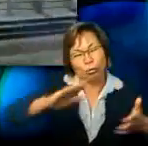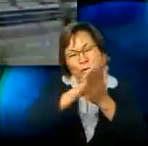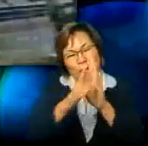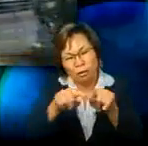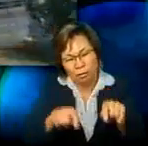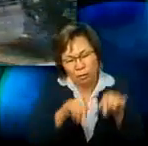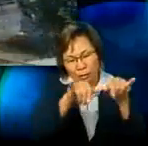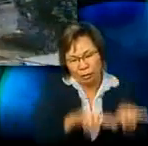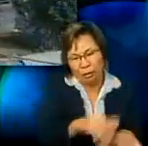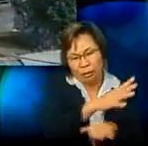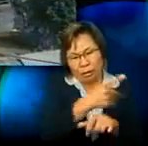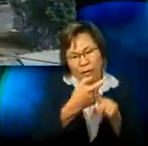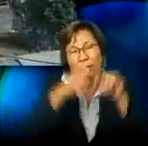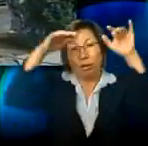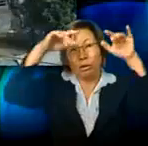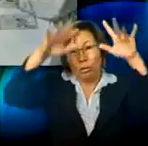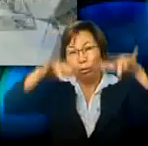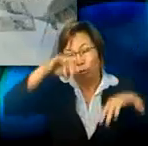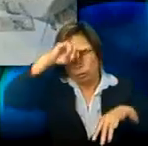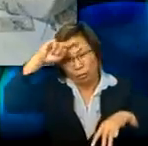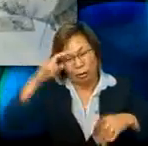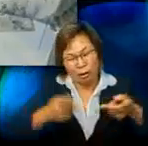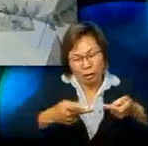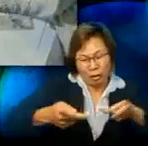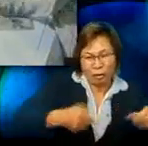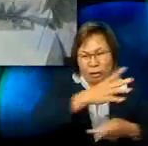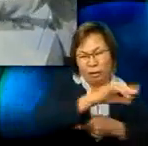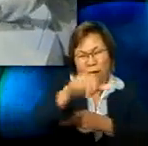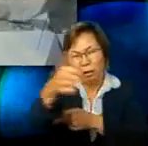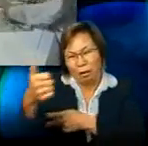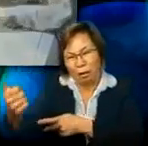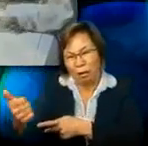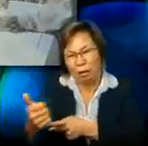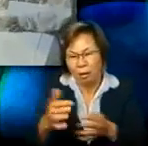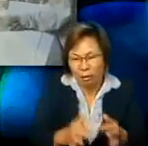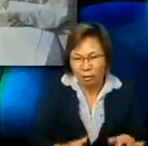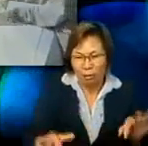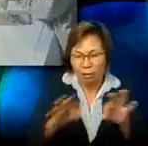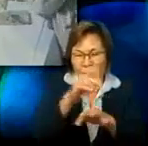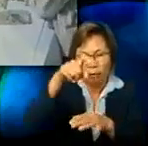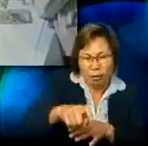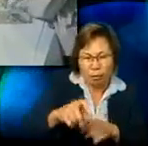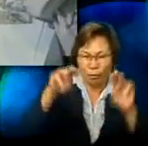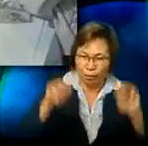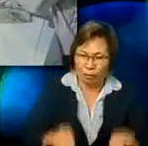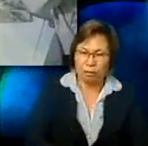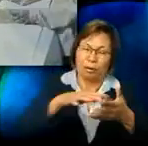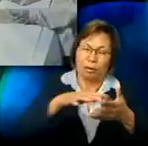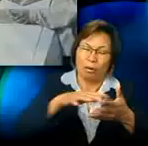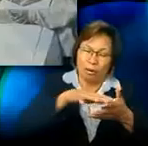rumah yang menjadi tempat berteduh dari hujan panas, kereta dan sebagainya yang merupakan kepentingan serta keperluan